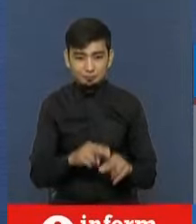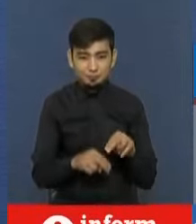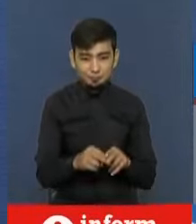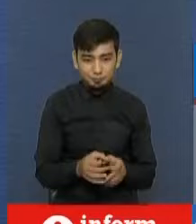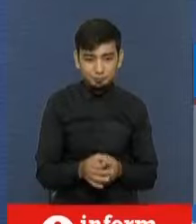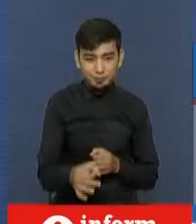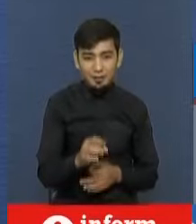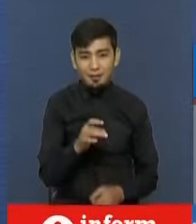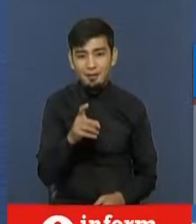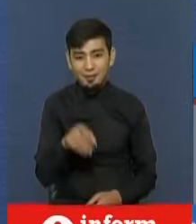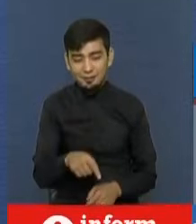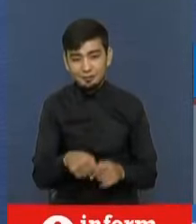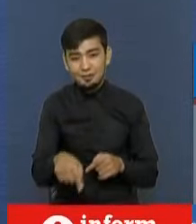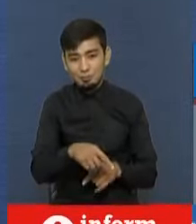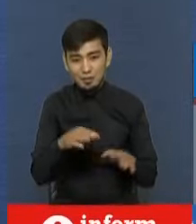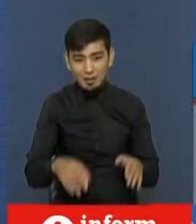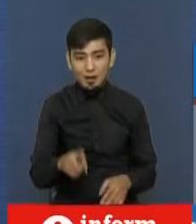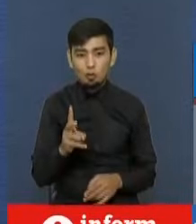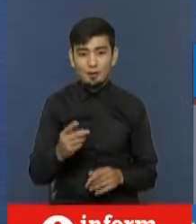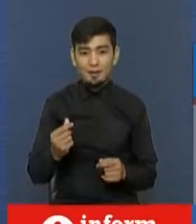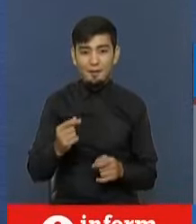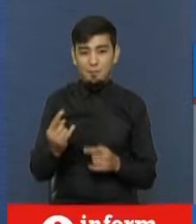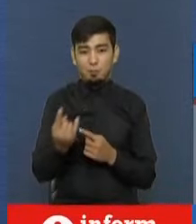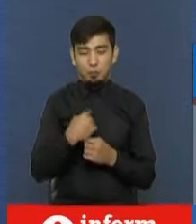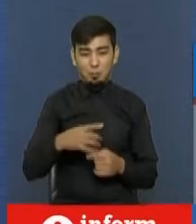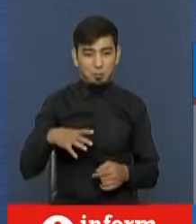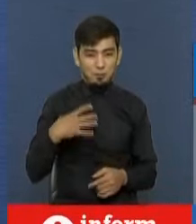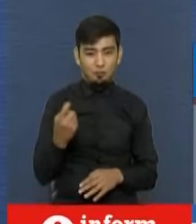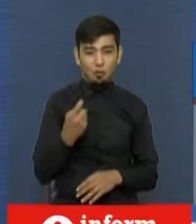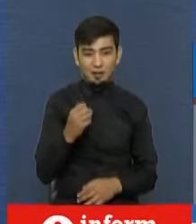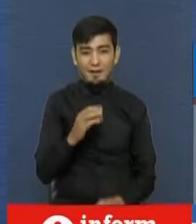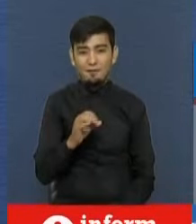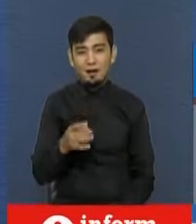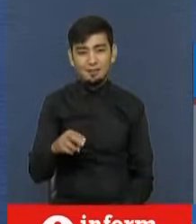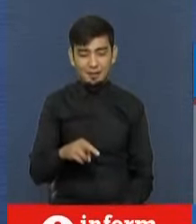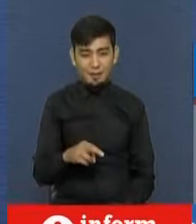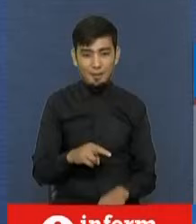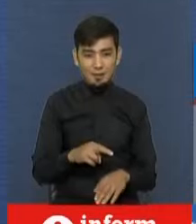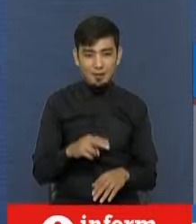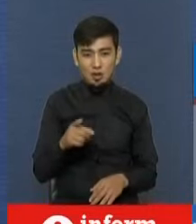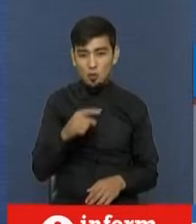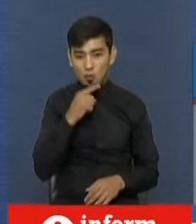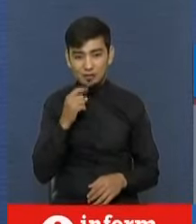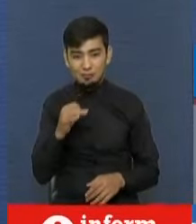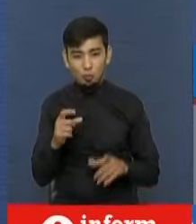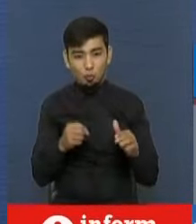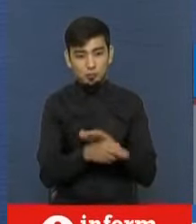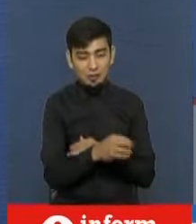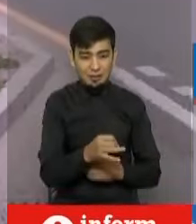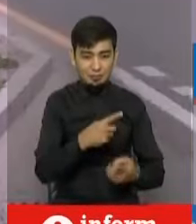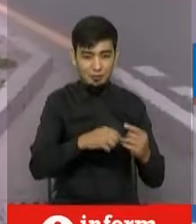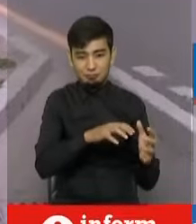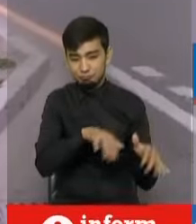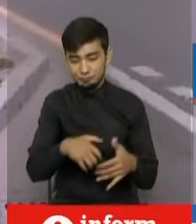территорией рынка Рахат, а кинувшего на деньги экс-владельца рынка Евразия экстрадировать из России и заставить вернуть